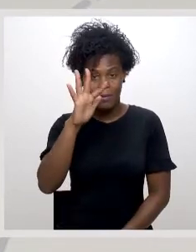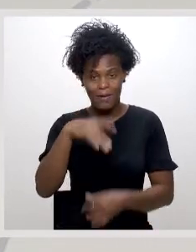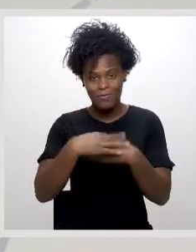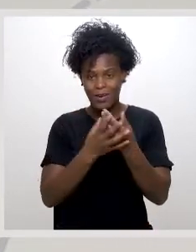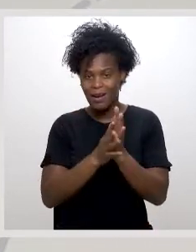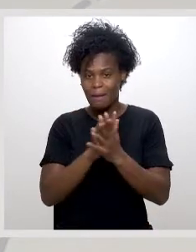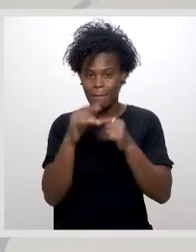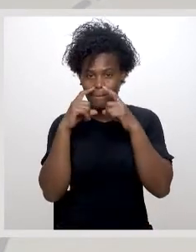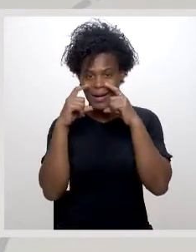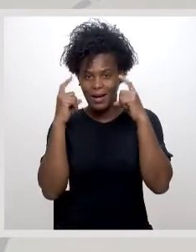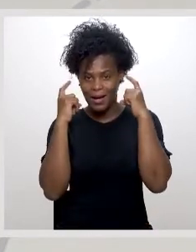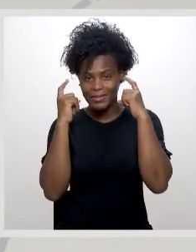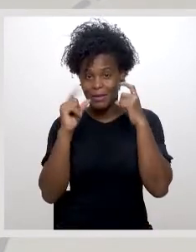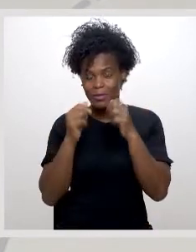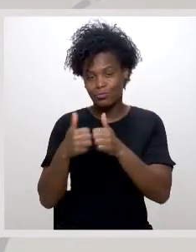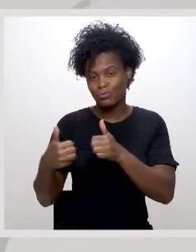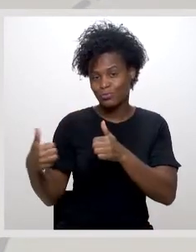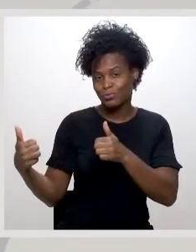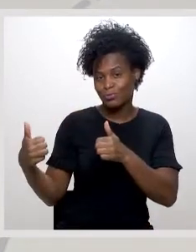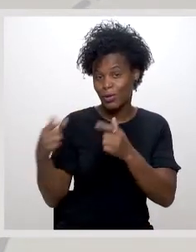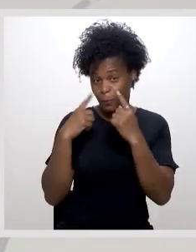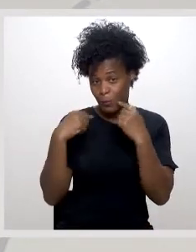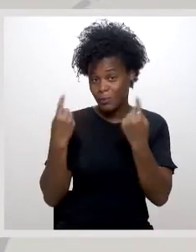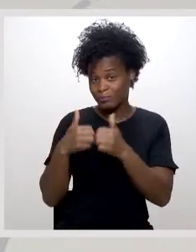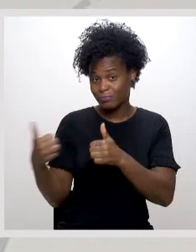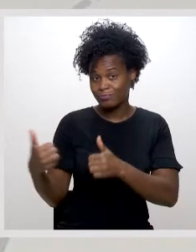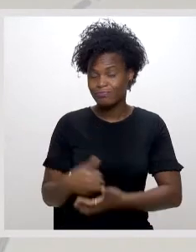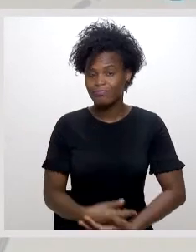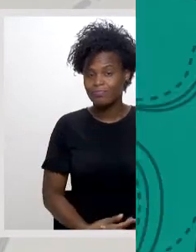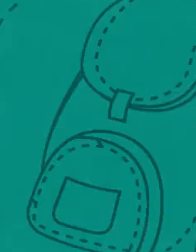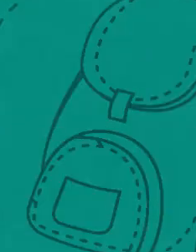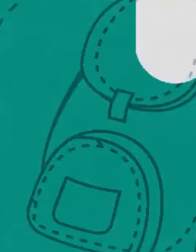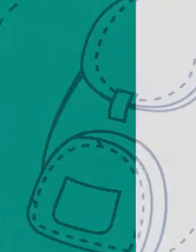mains, porte ton masque et garde la distance en public.